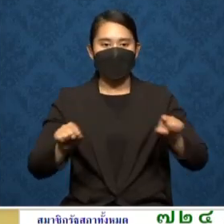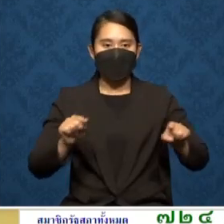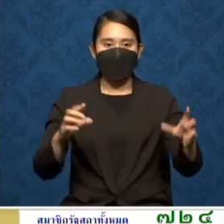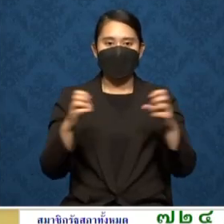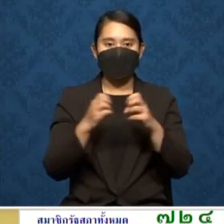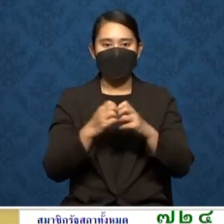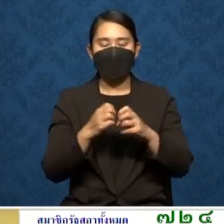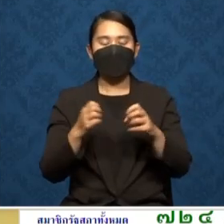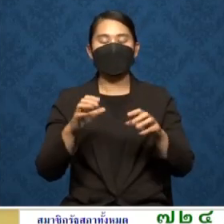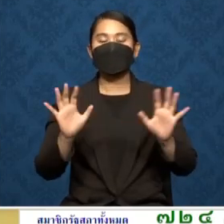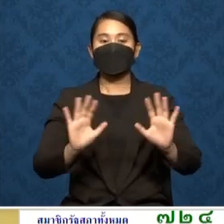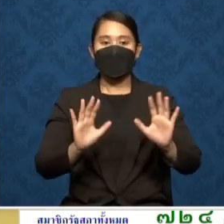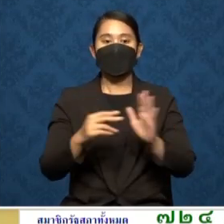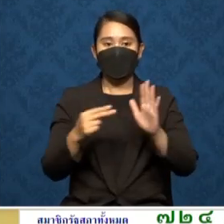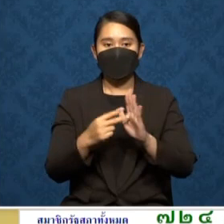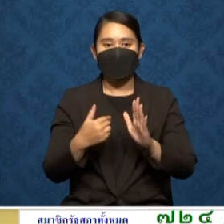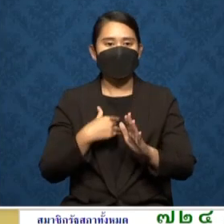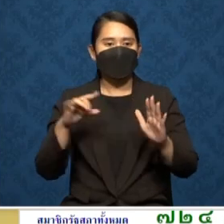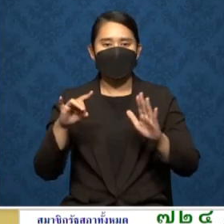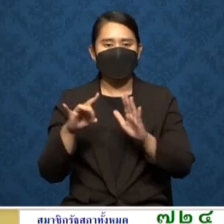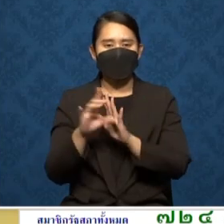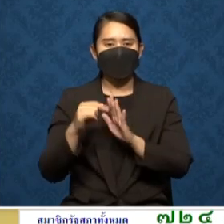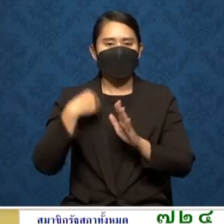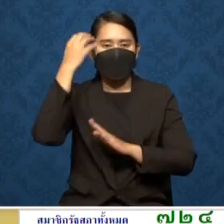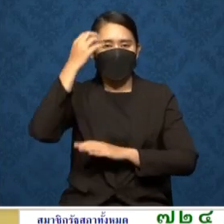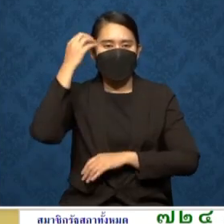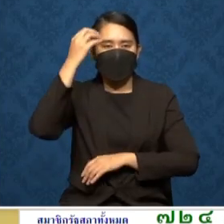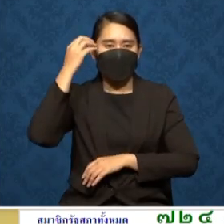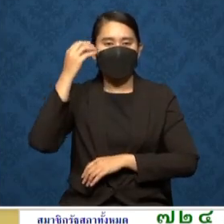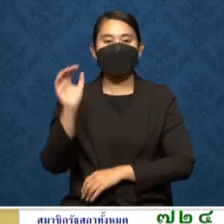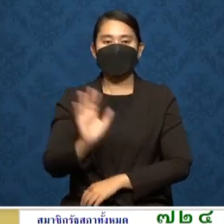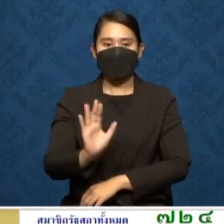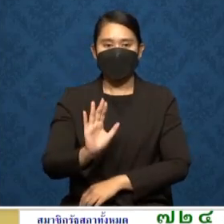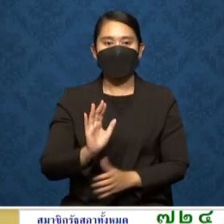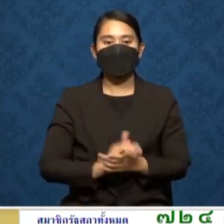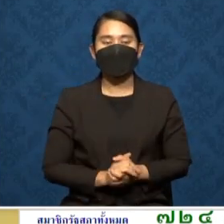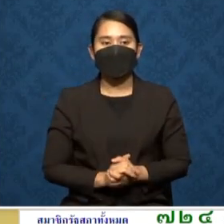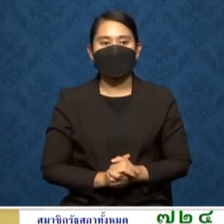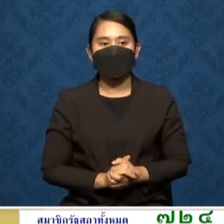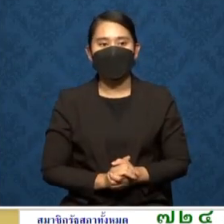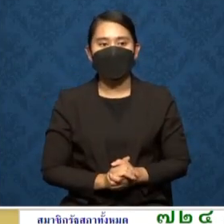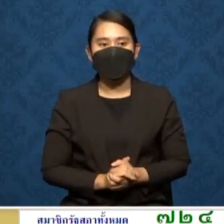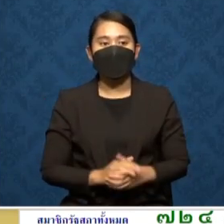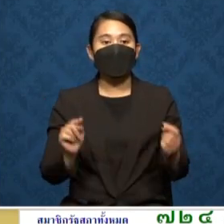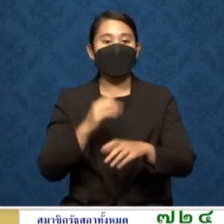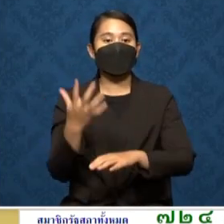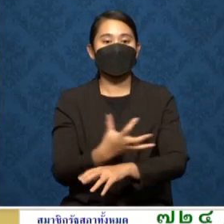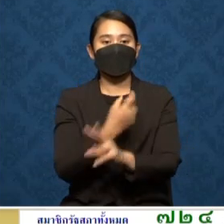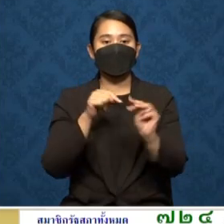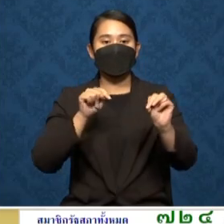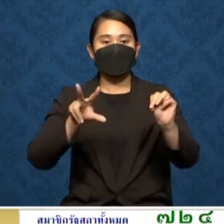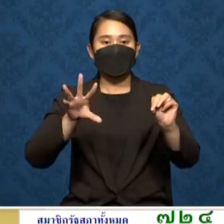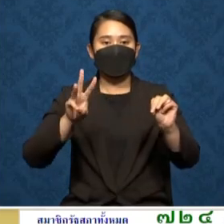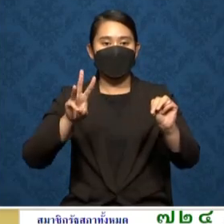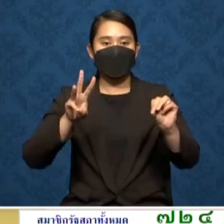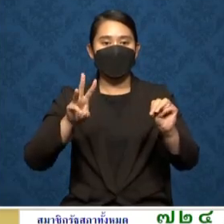ากันจากหลายทางจนกระทั่งปลดเสียรเวียนเกล้าแก่รัฐบาลในเวลาจะใช้อำนาจตามมาตรา6ดัง